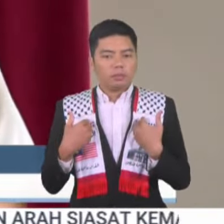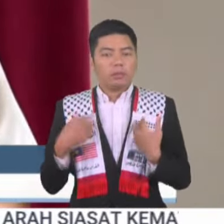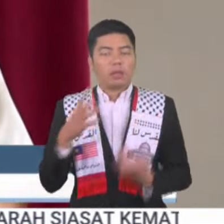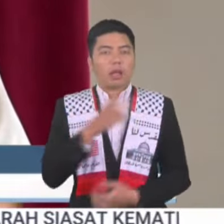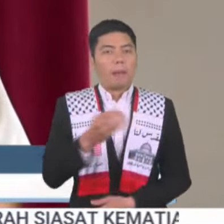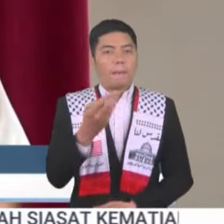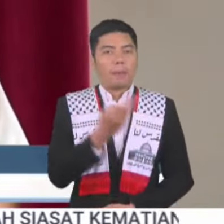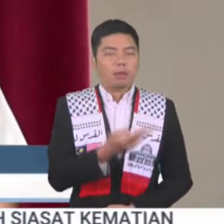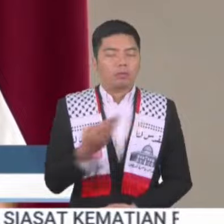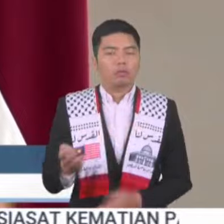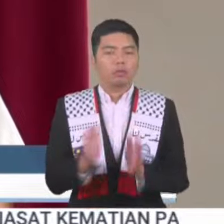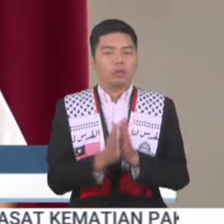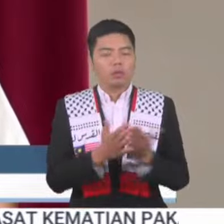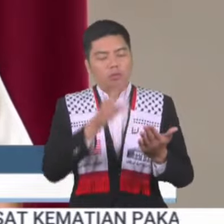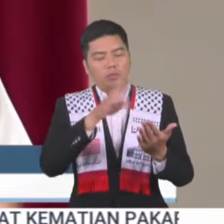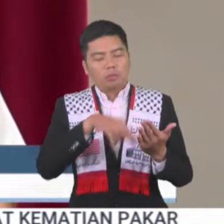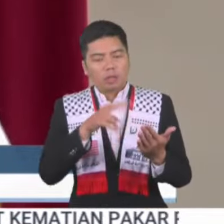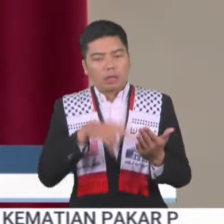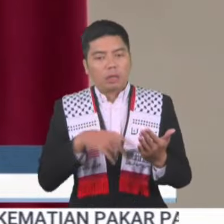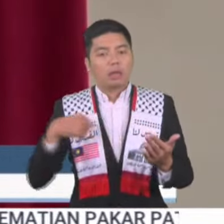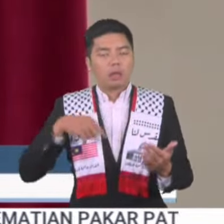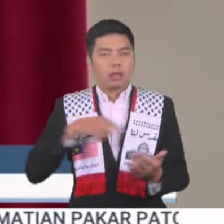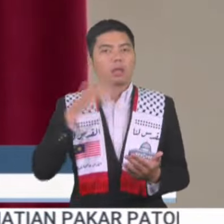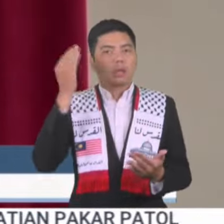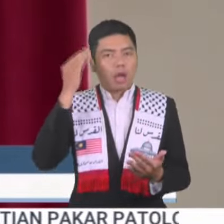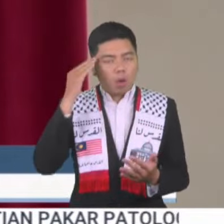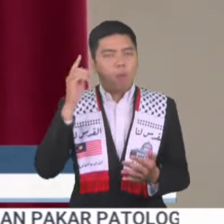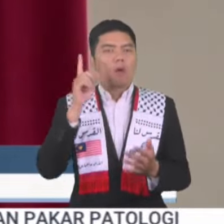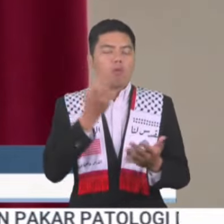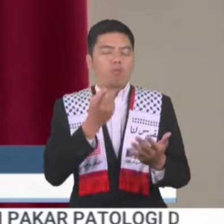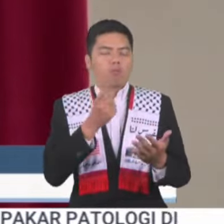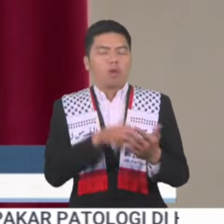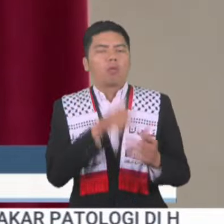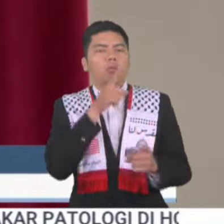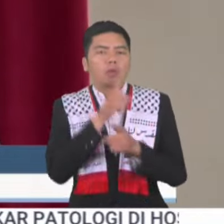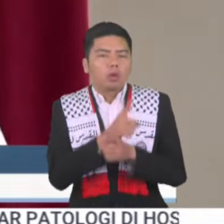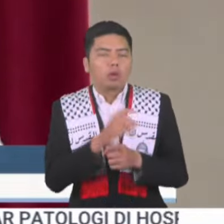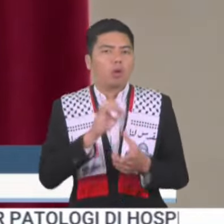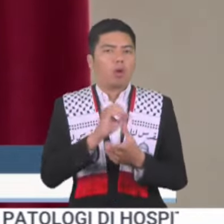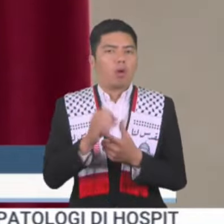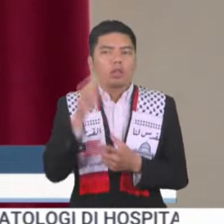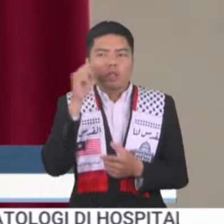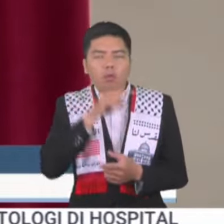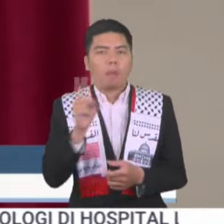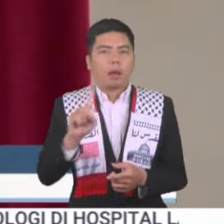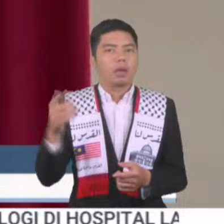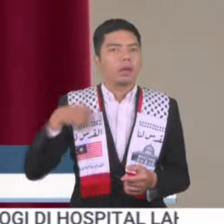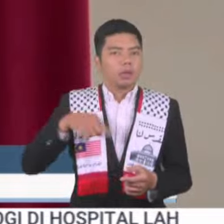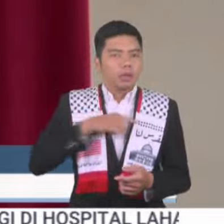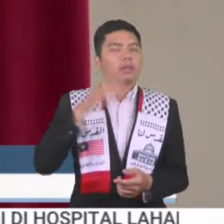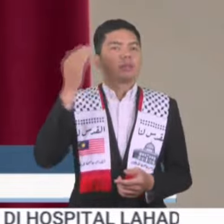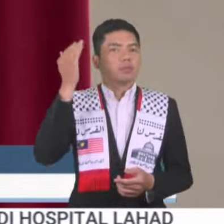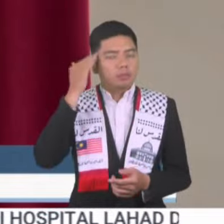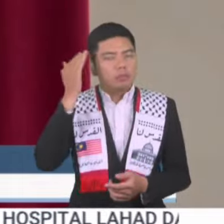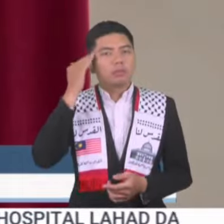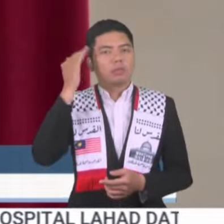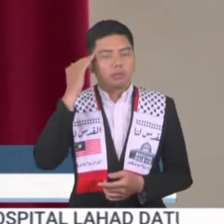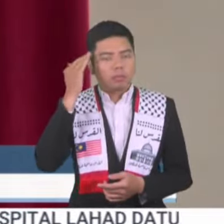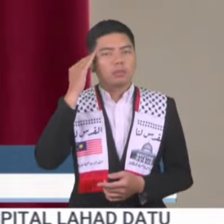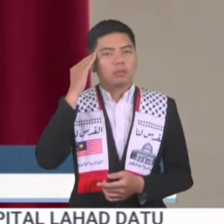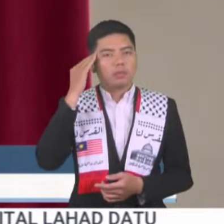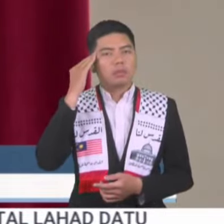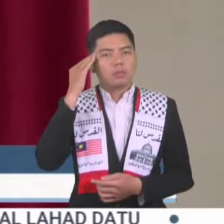bahan pembacaan kita supaya kita tahu mana yang benar, mana yang sepah, mana yang tidak, yang sesat dan mana juga